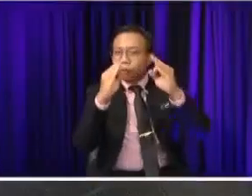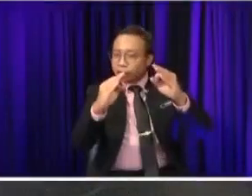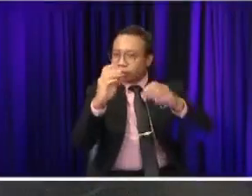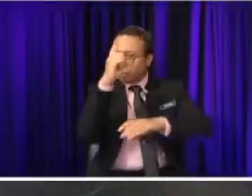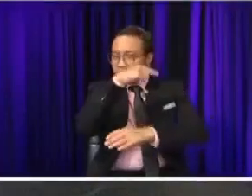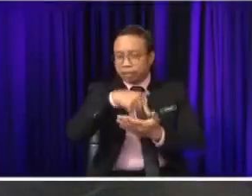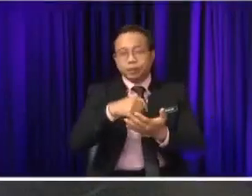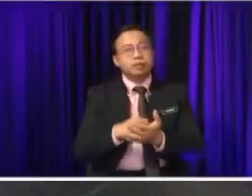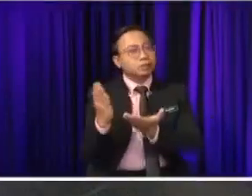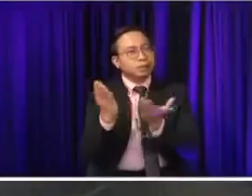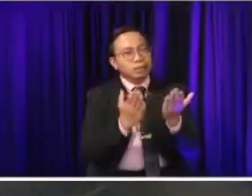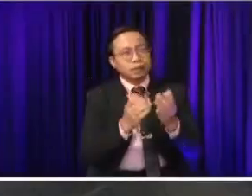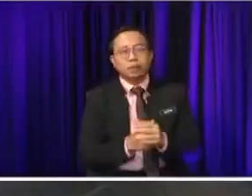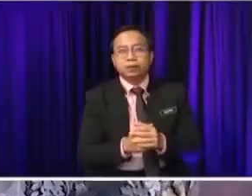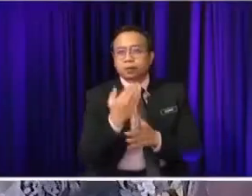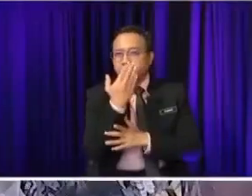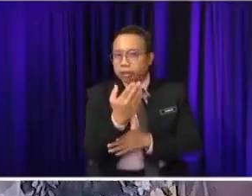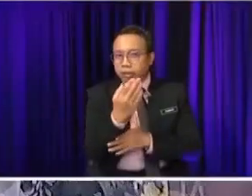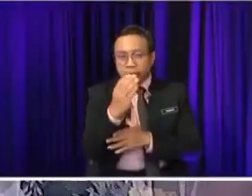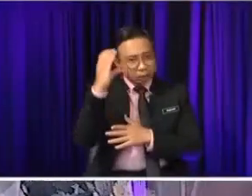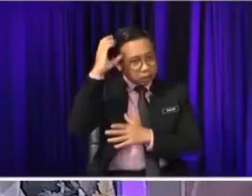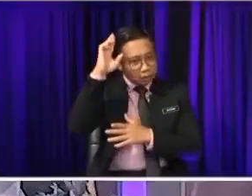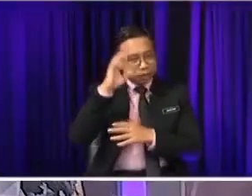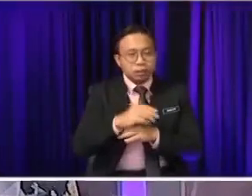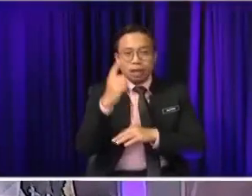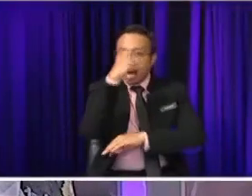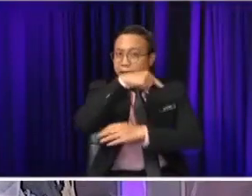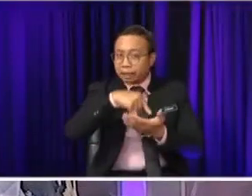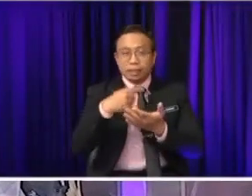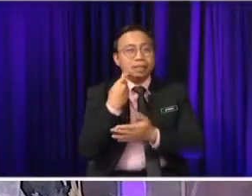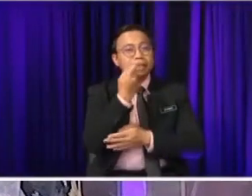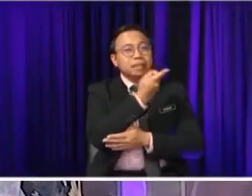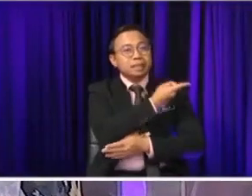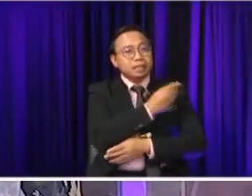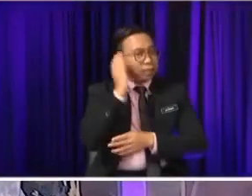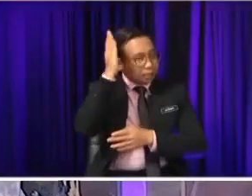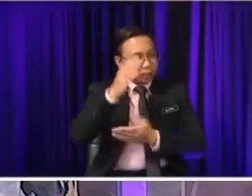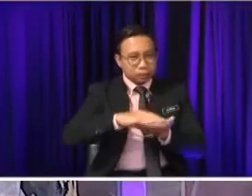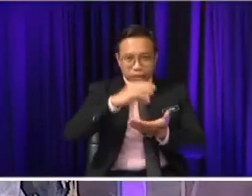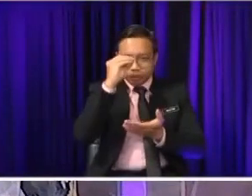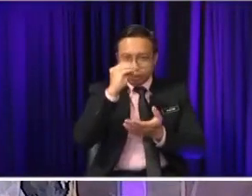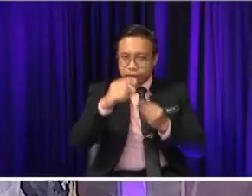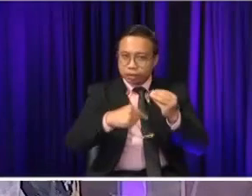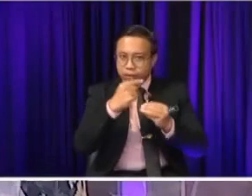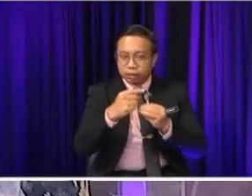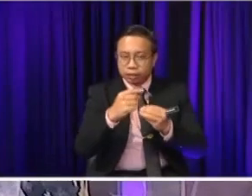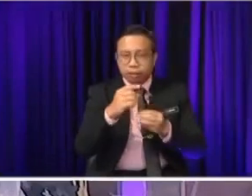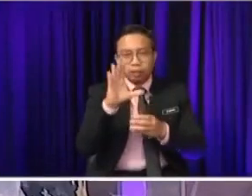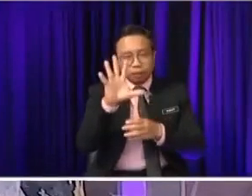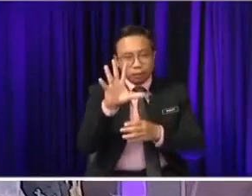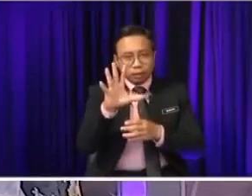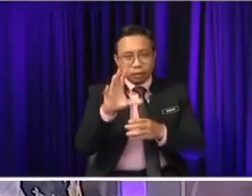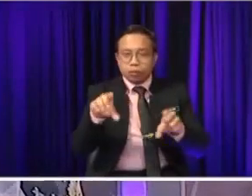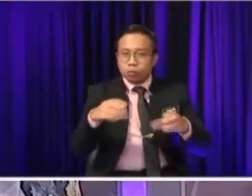oke oke terima kasih gratis oke Hari ini kita akan belajar berkaitan mode 5 penghasilan